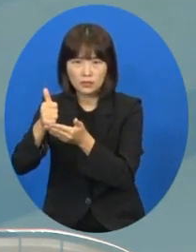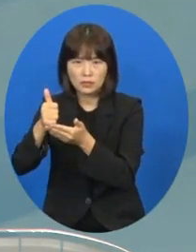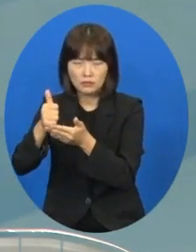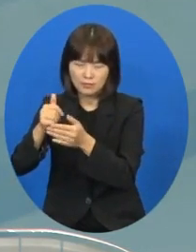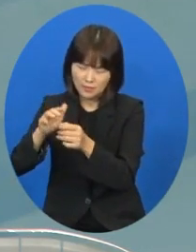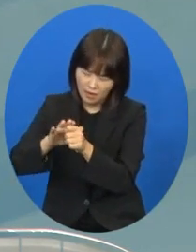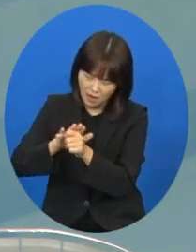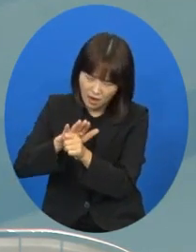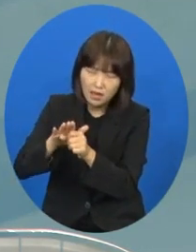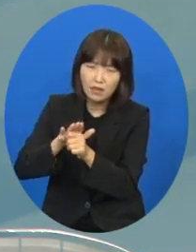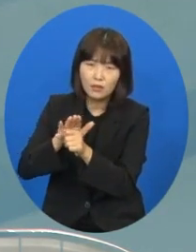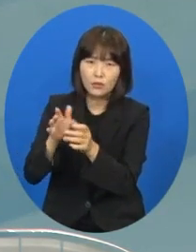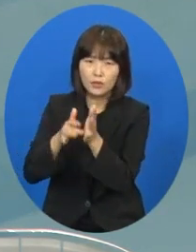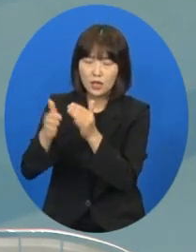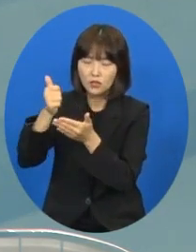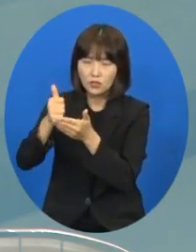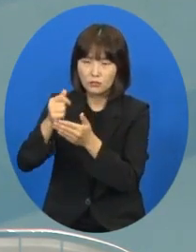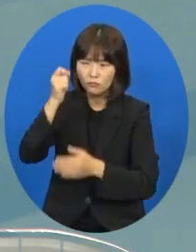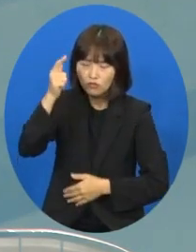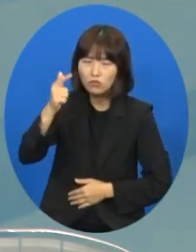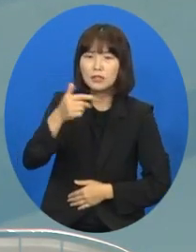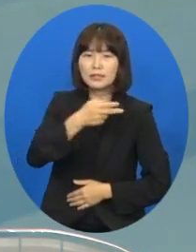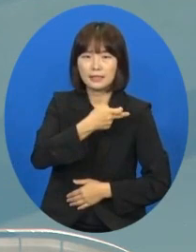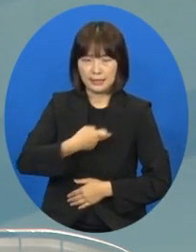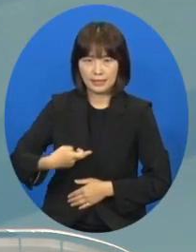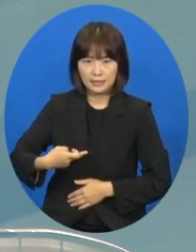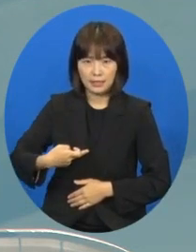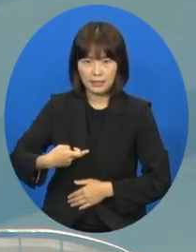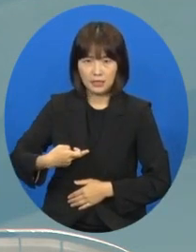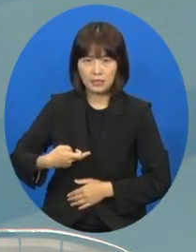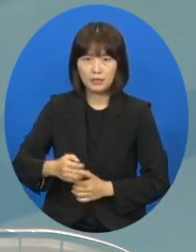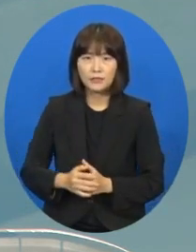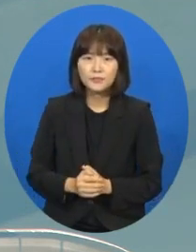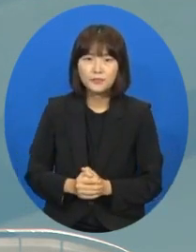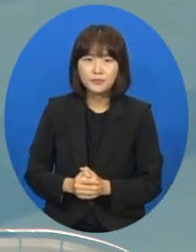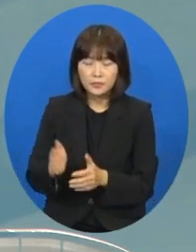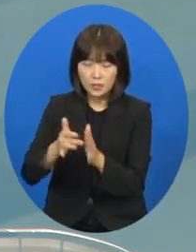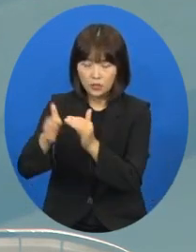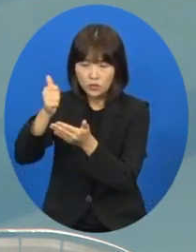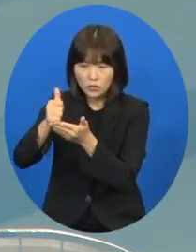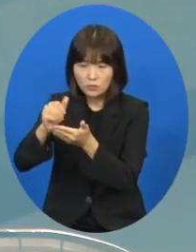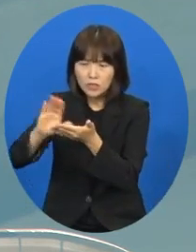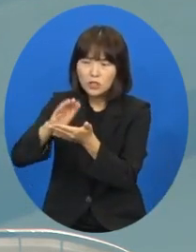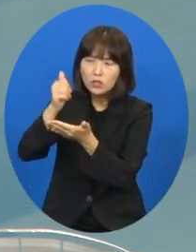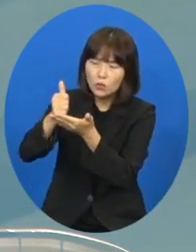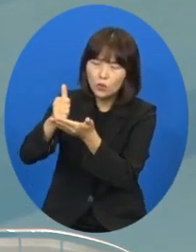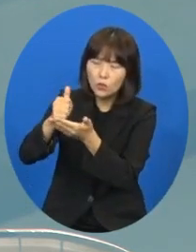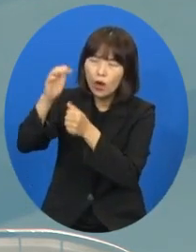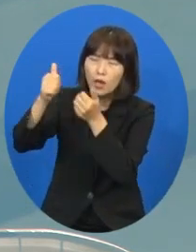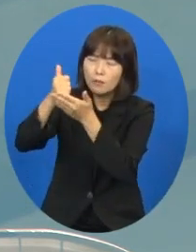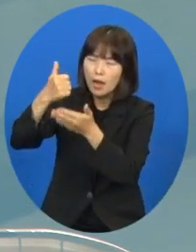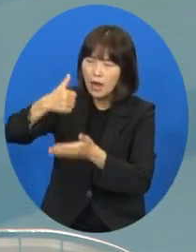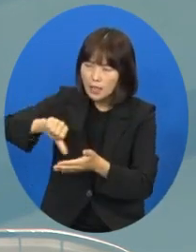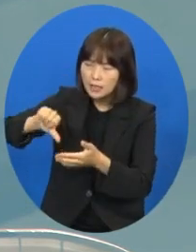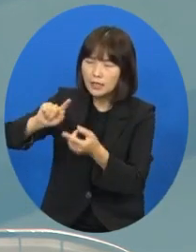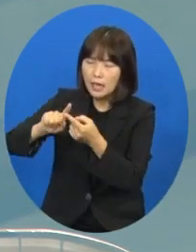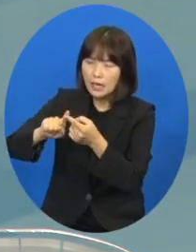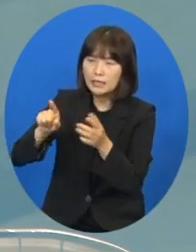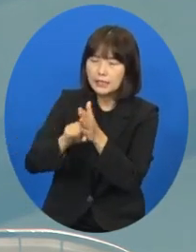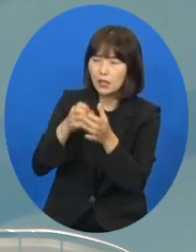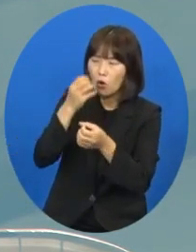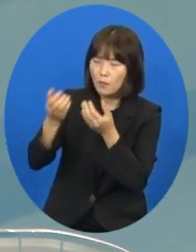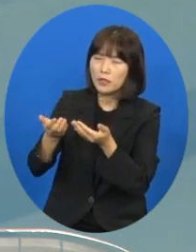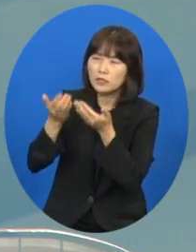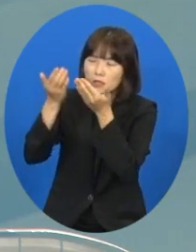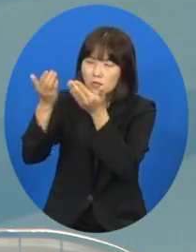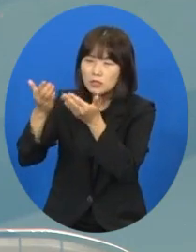그렇게 사랑했고 예수님의 수제자였고 예수님이 그리스도여 하나님의 아들인 것에 대한 신앙 고백을 최초로